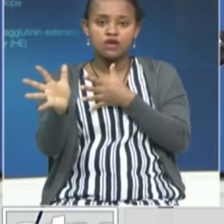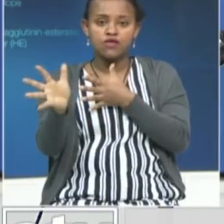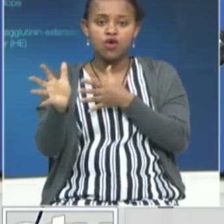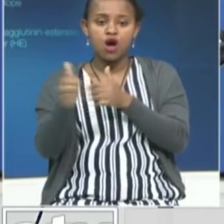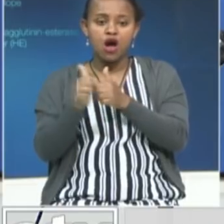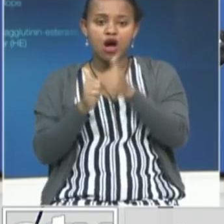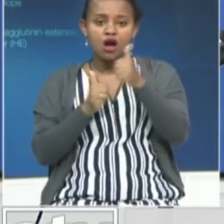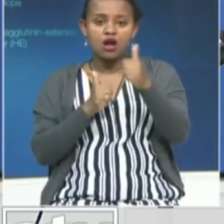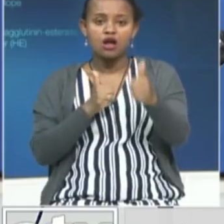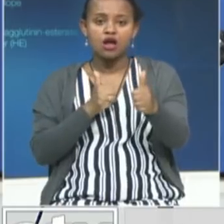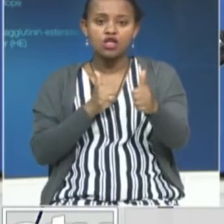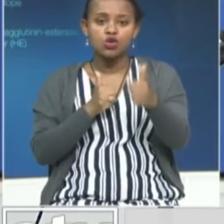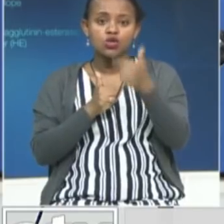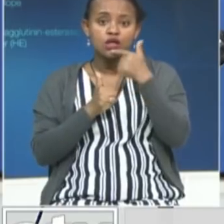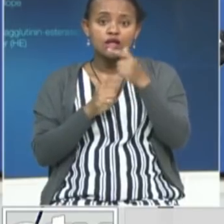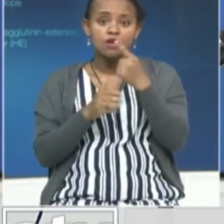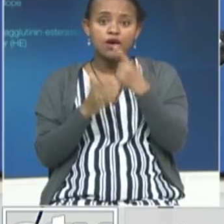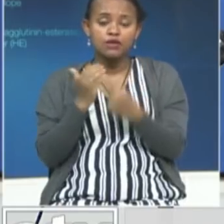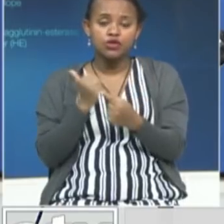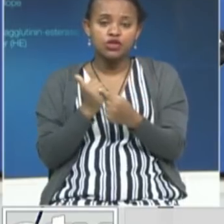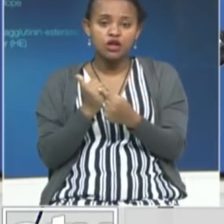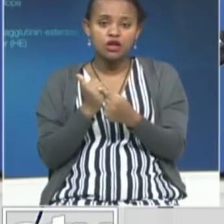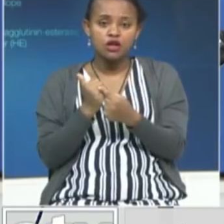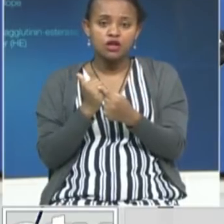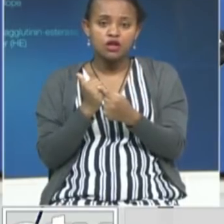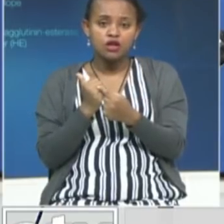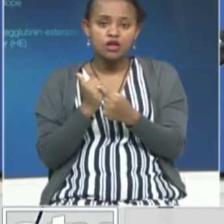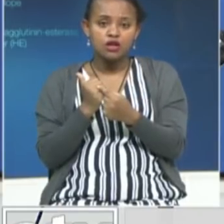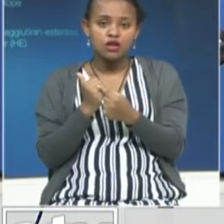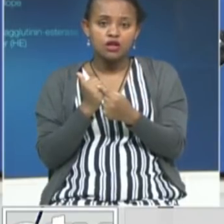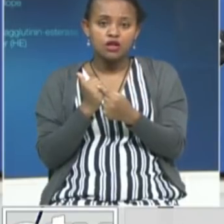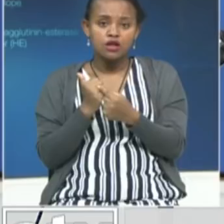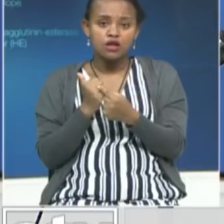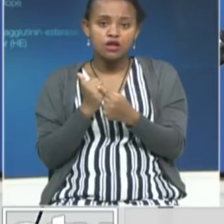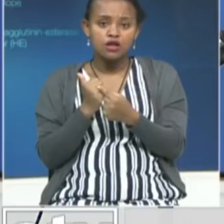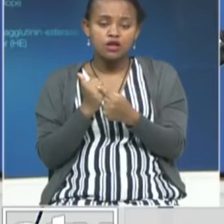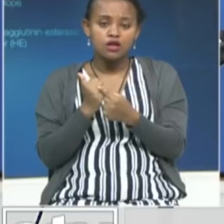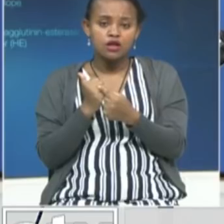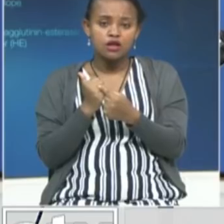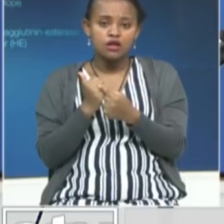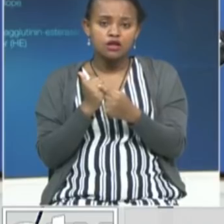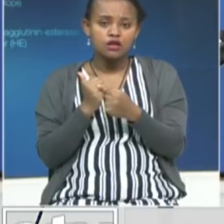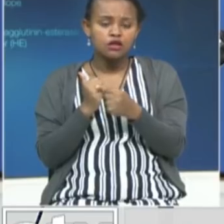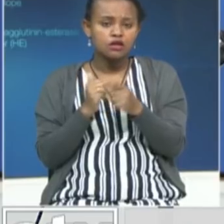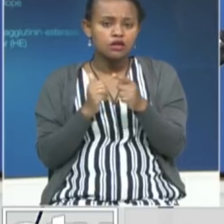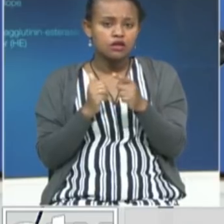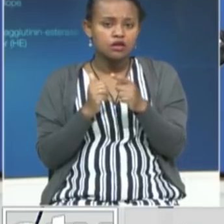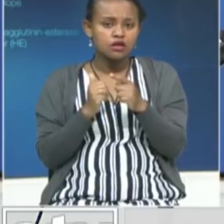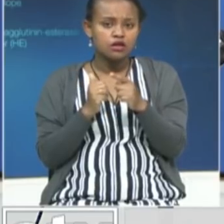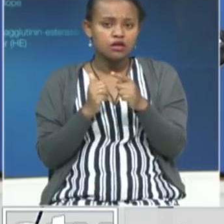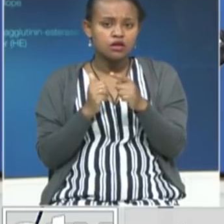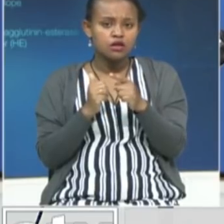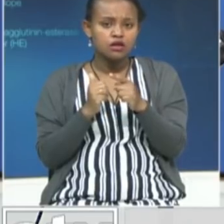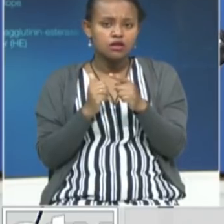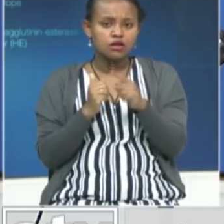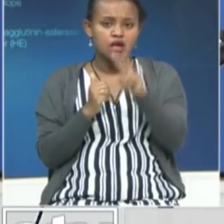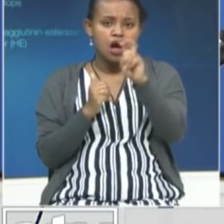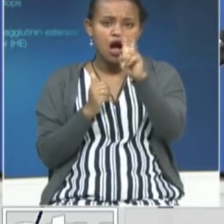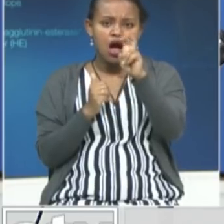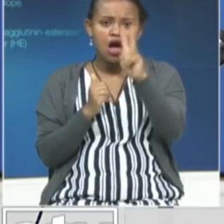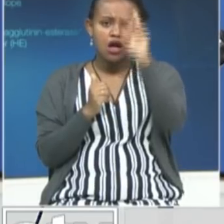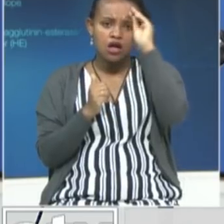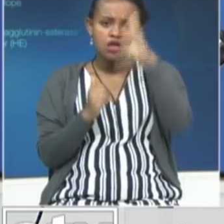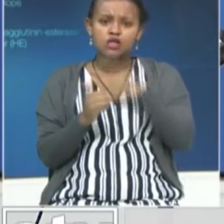አራርቃ ስለተባለ ብቻ ሾፌሮች ያው ደሞዛቸው አይቀንስም፣ ሀያ ሰው ብቻ ነው አስፋፎ የሚሄዱት።